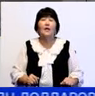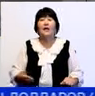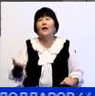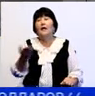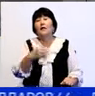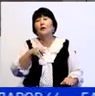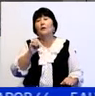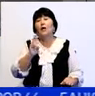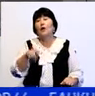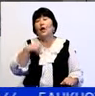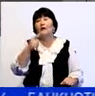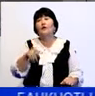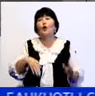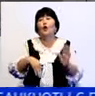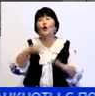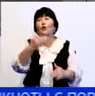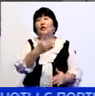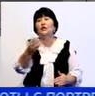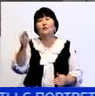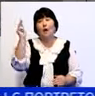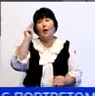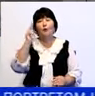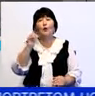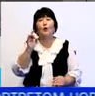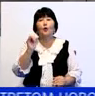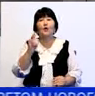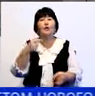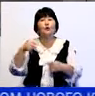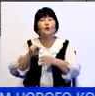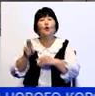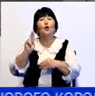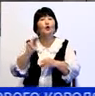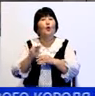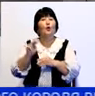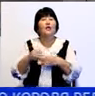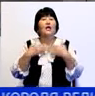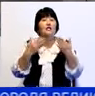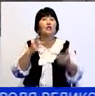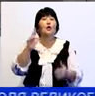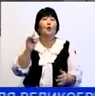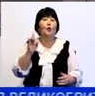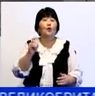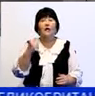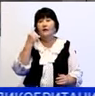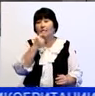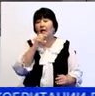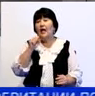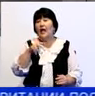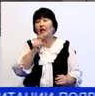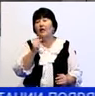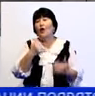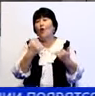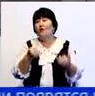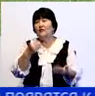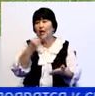Наш пророк говорил: «Лучший из вас обучает Корану других. Тот, кто учит и читает Коран, в глазах Аллаха